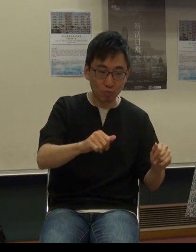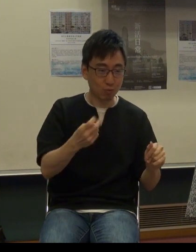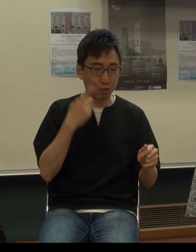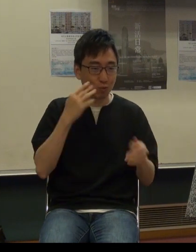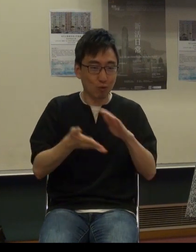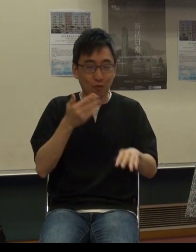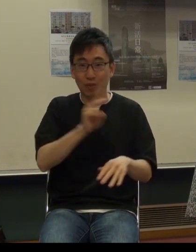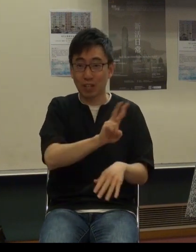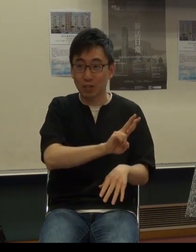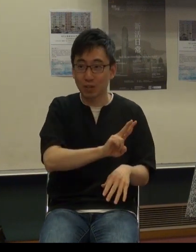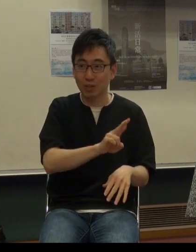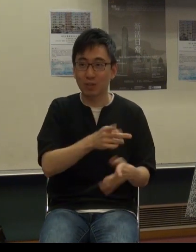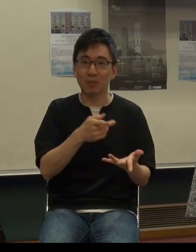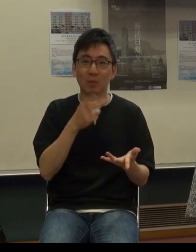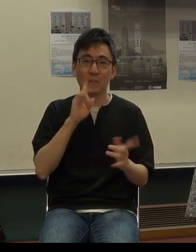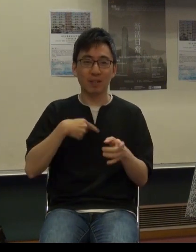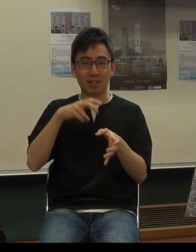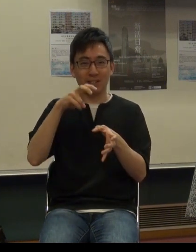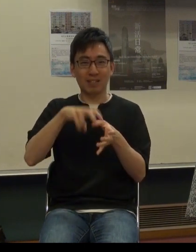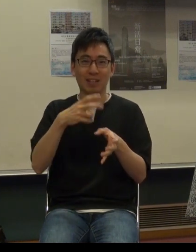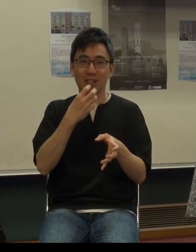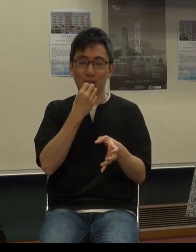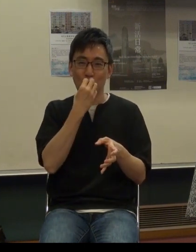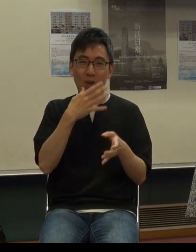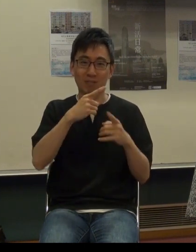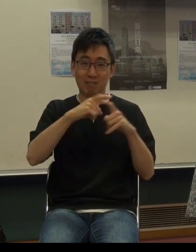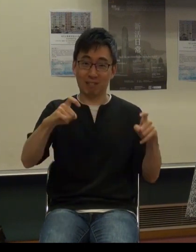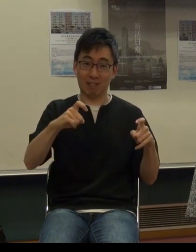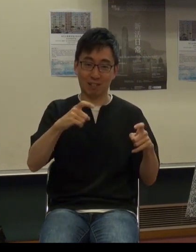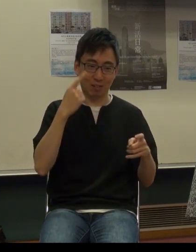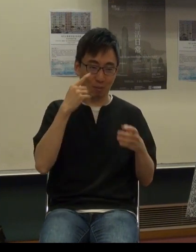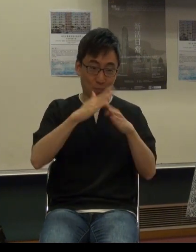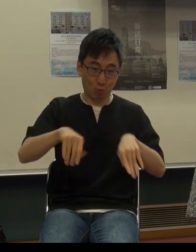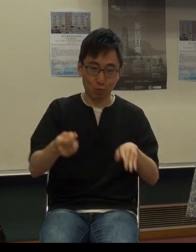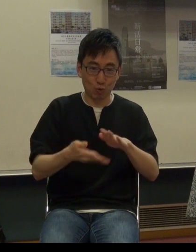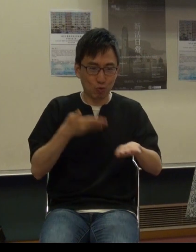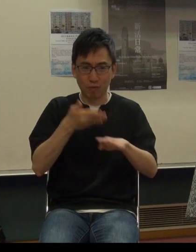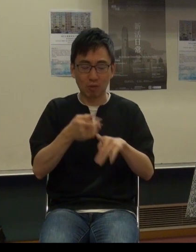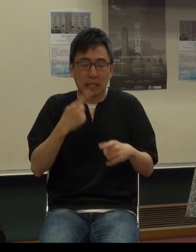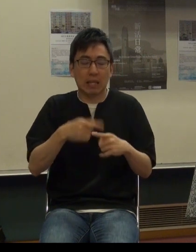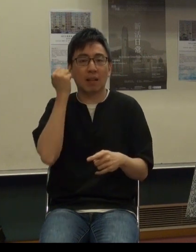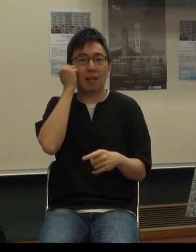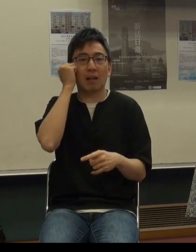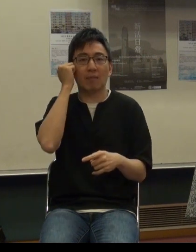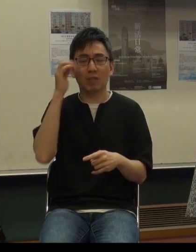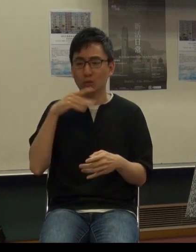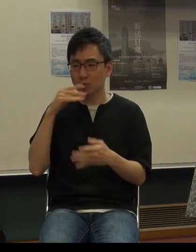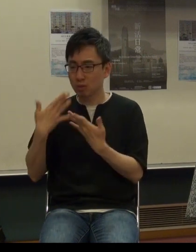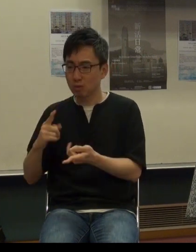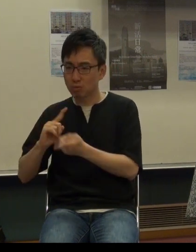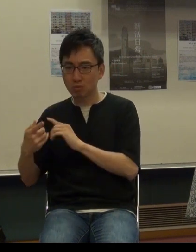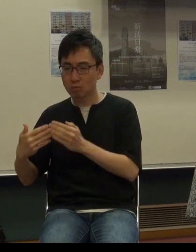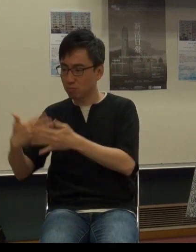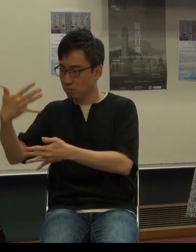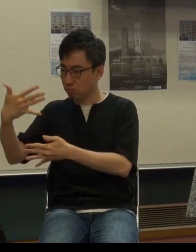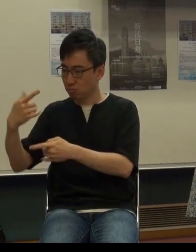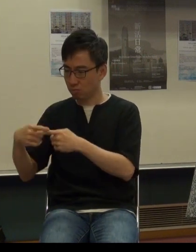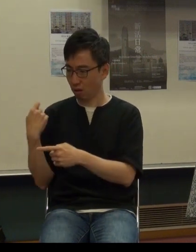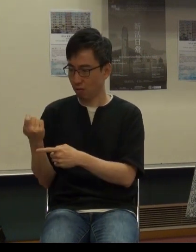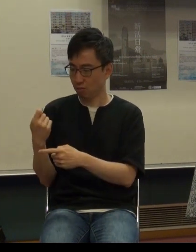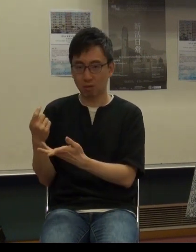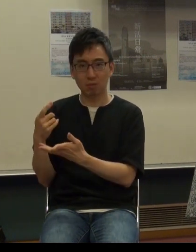啊！或者你拆咗個西廣城，你而家要起翻出嚟真係冇可能嘅。咁而家就係覺得，呢啲嘢隨時都可以拆咗佢啦，因為佢好